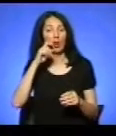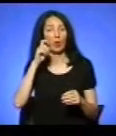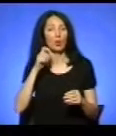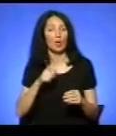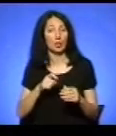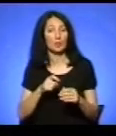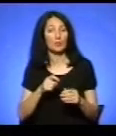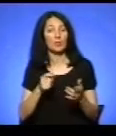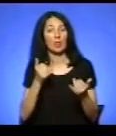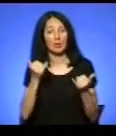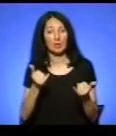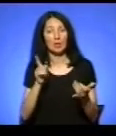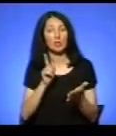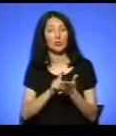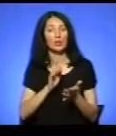повинен бути